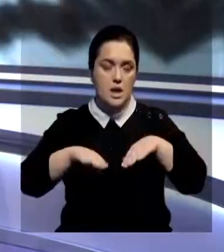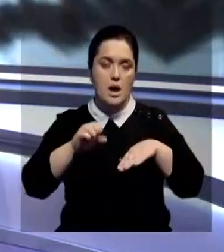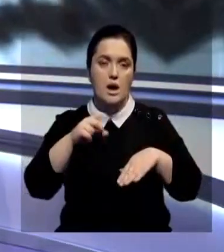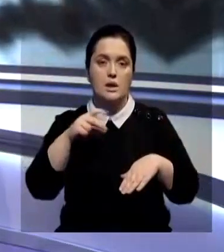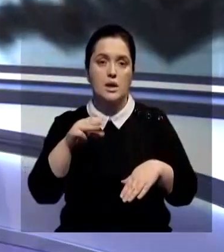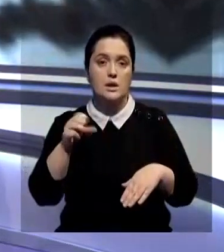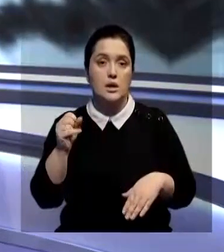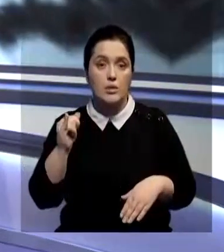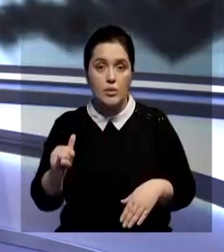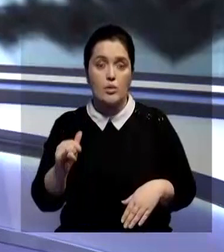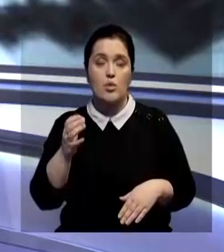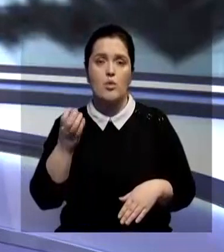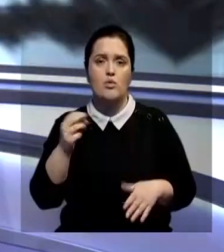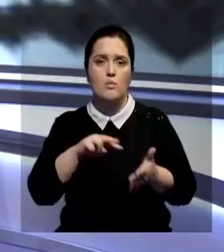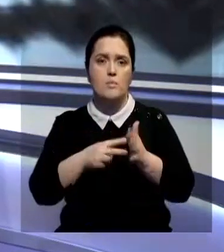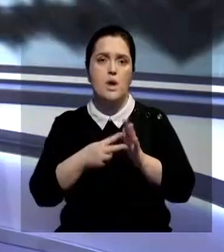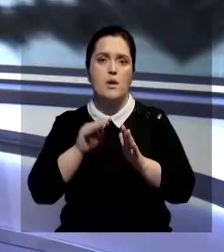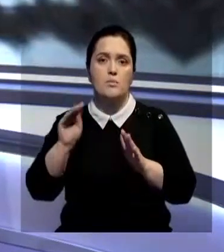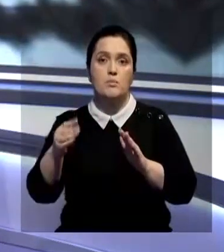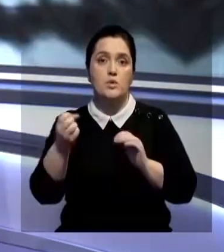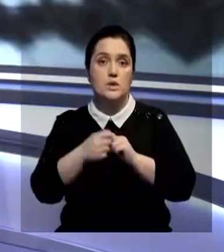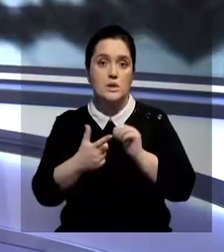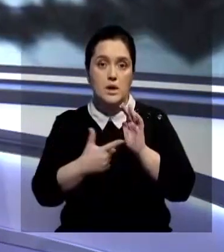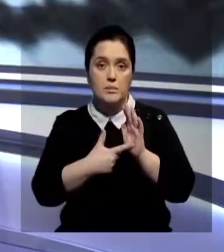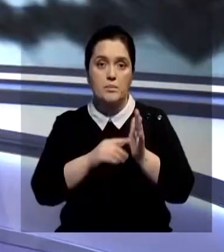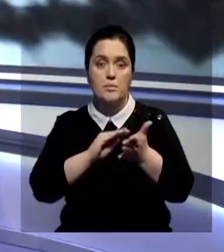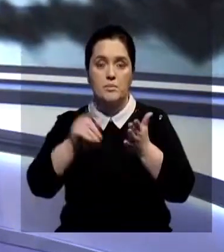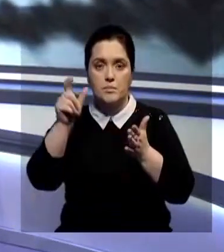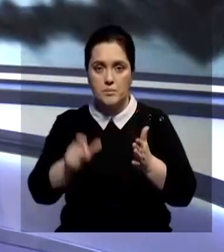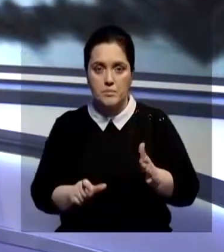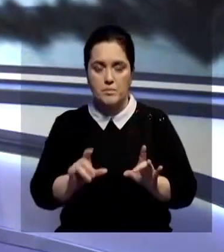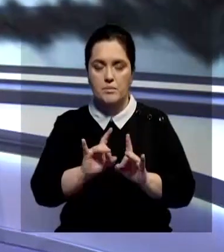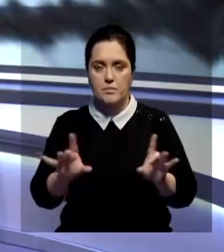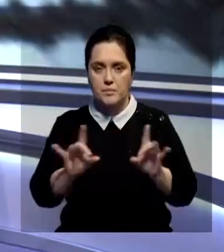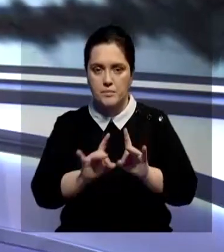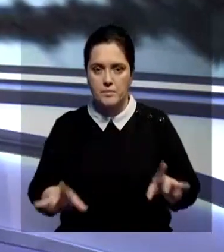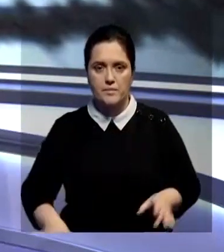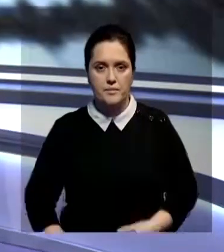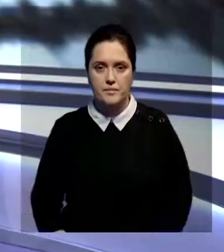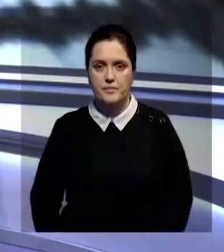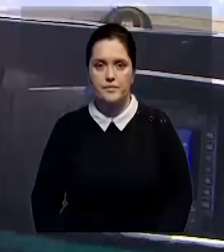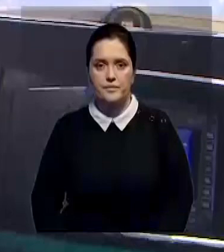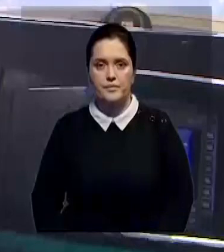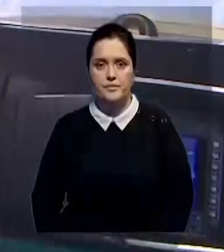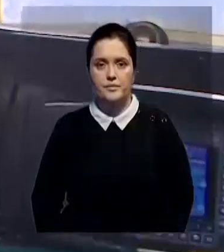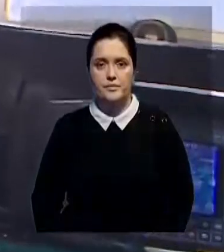Алатау. Планируется установка еще 17. Григорий Беденко об особенностях работы этой системы.